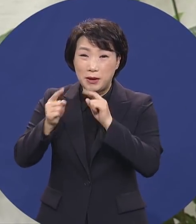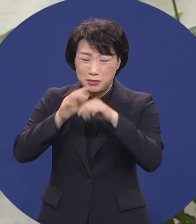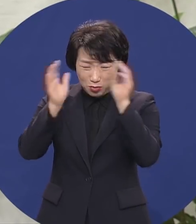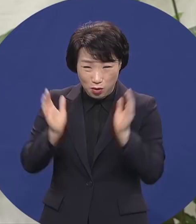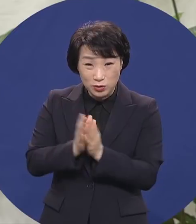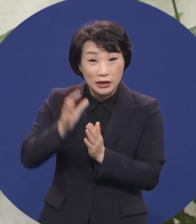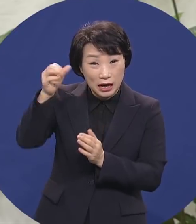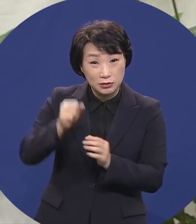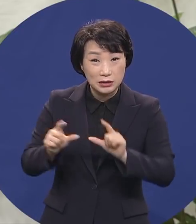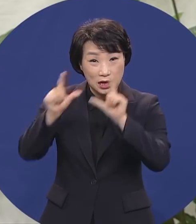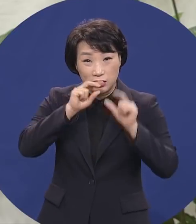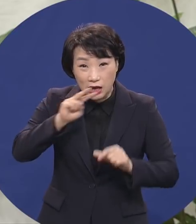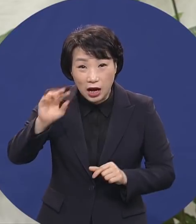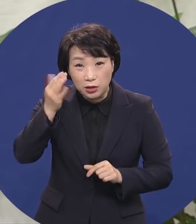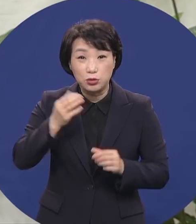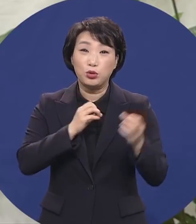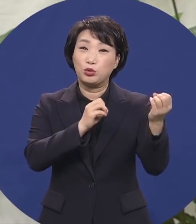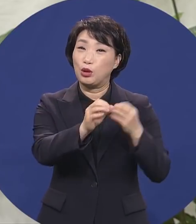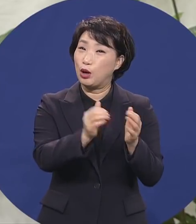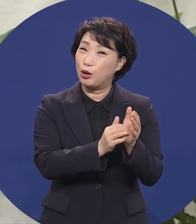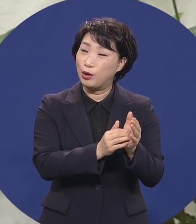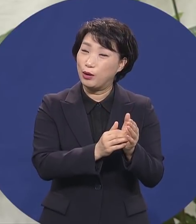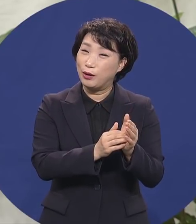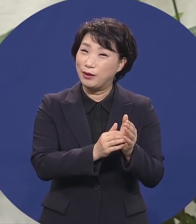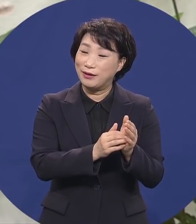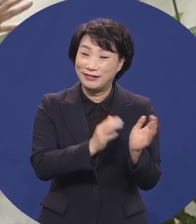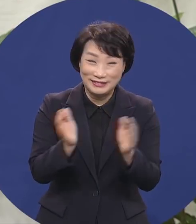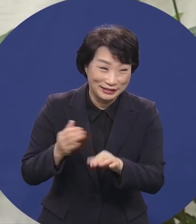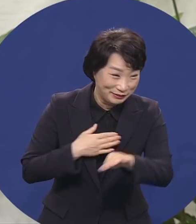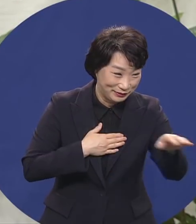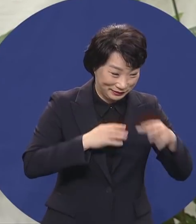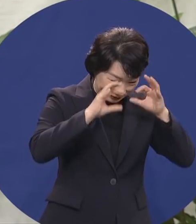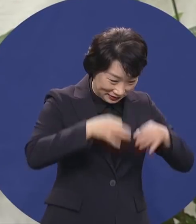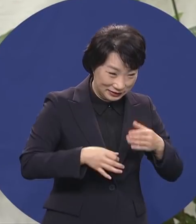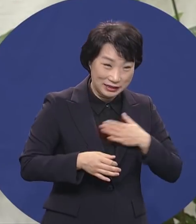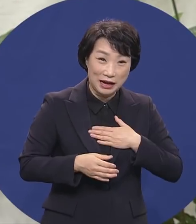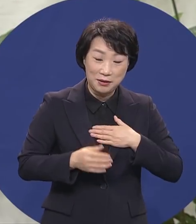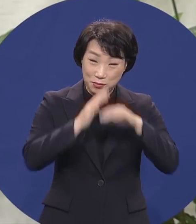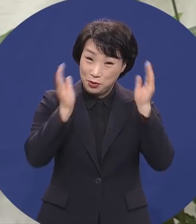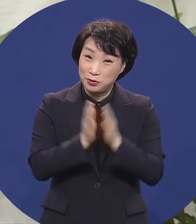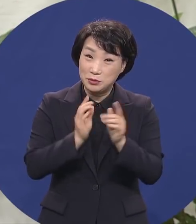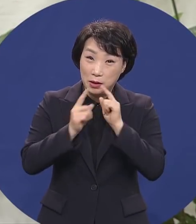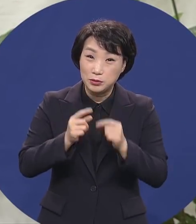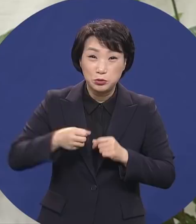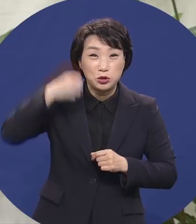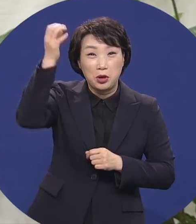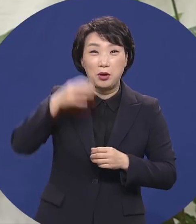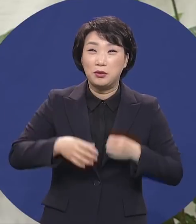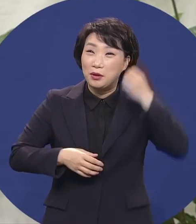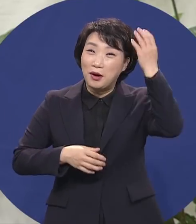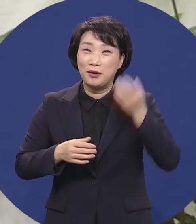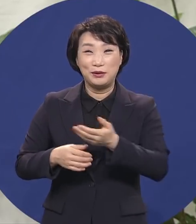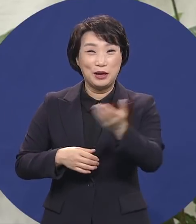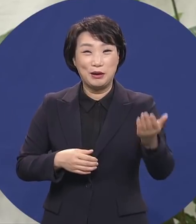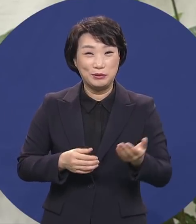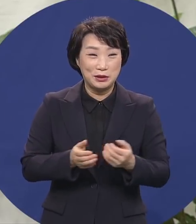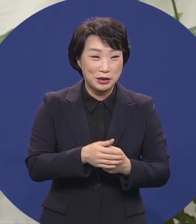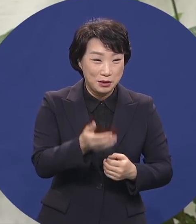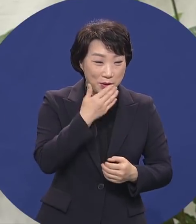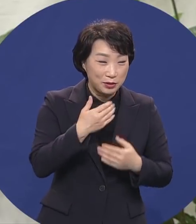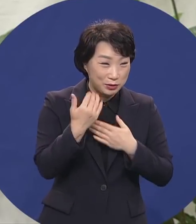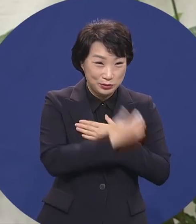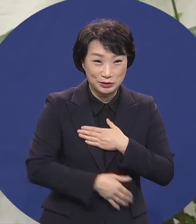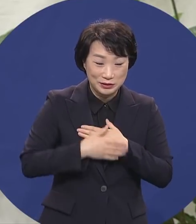모든 말씀으로 살아야 한다. 근데 우리는 모든 말씀을 얼마나 잊어버리고 망각하고 떡을